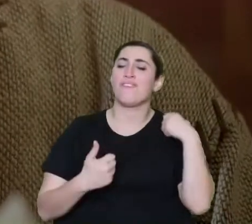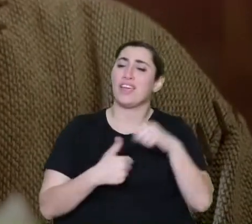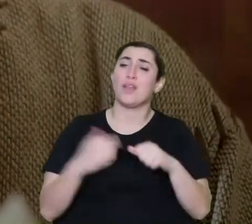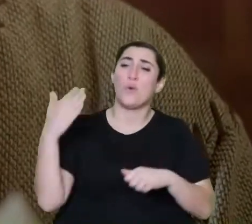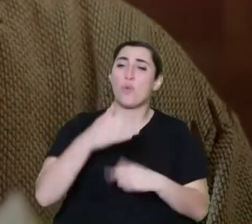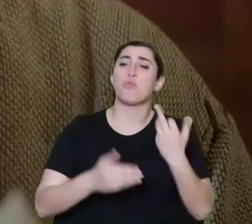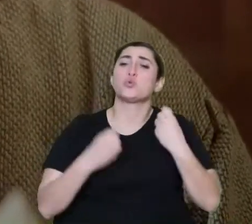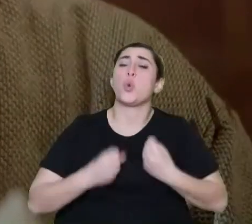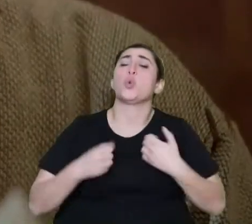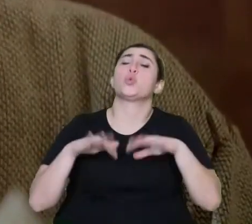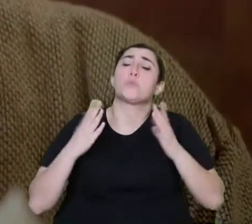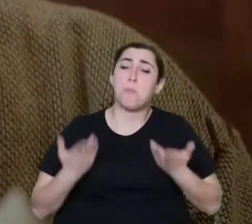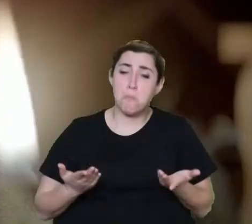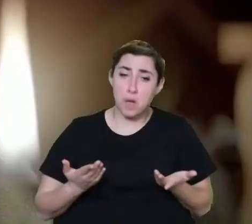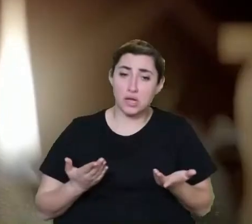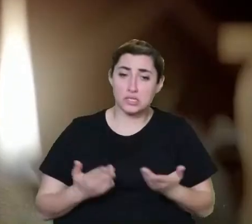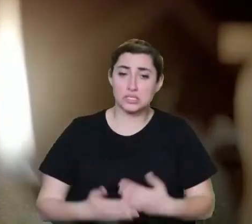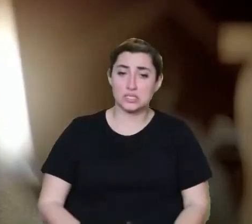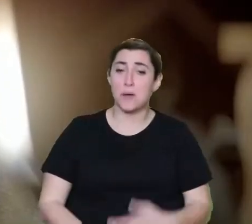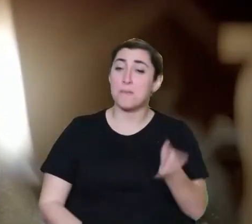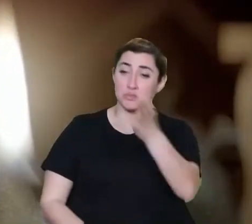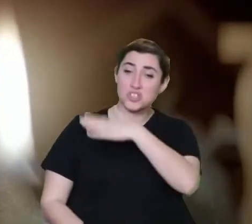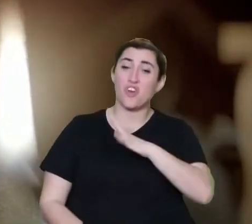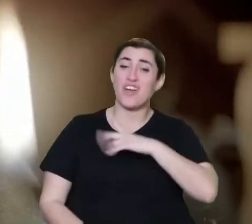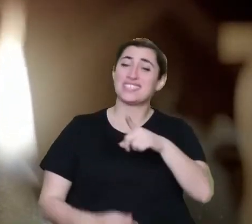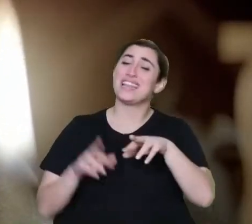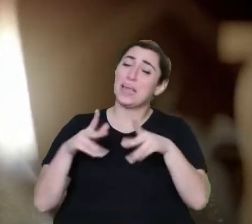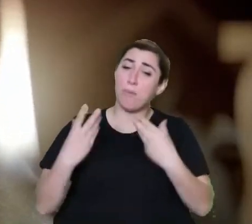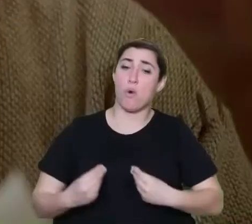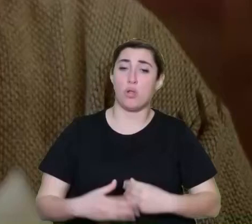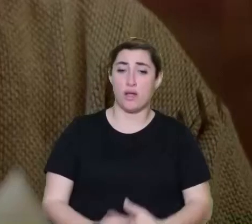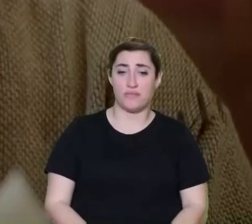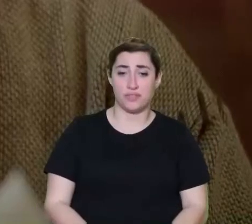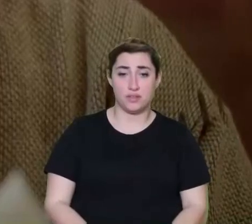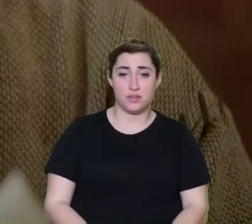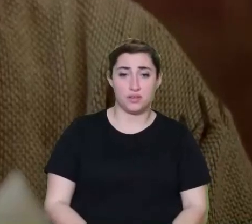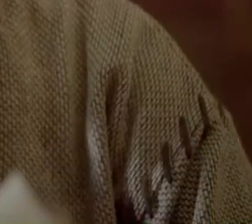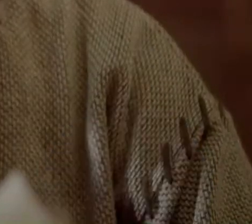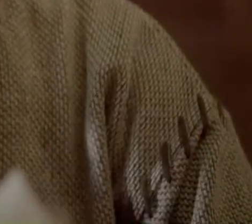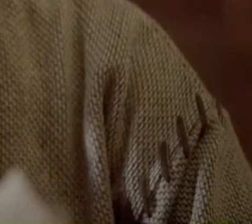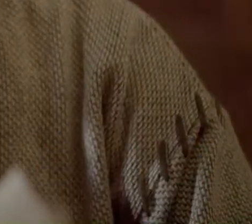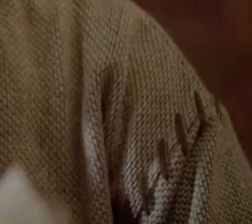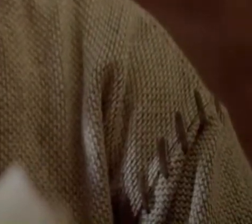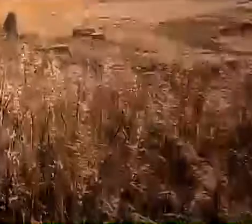de boş oturtacak değil. Başkaları da var senin vaziyetinde.